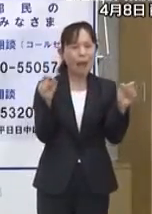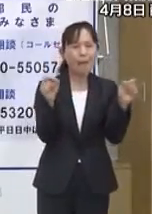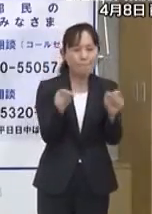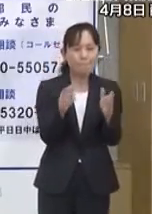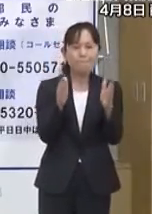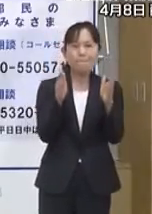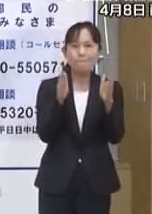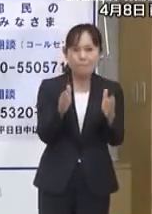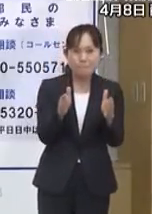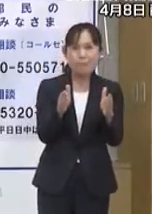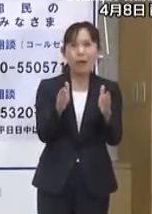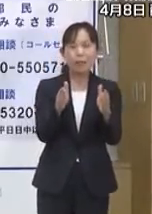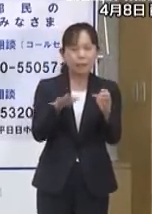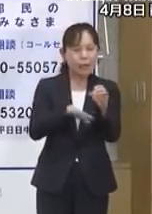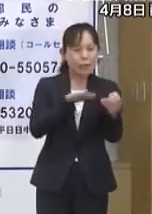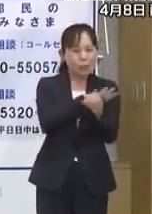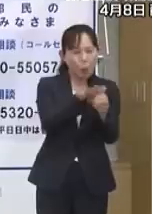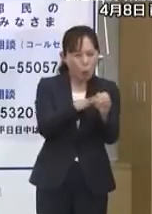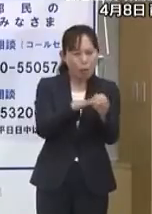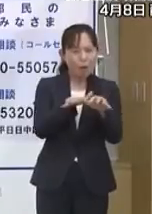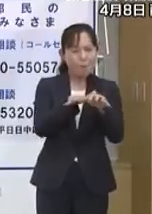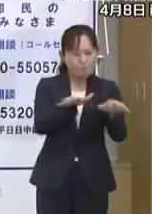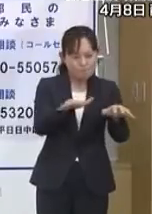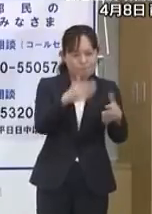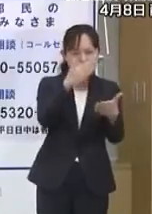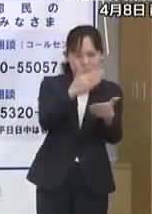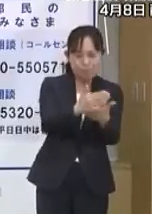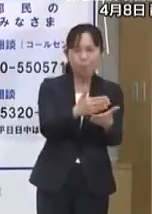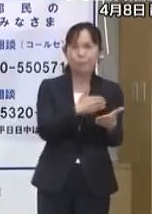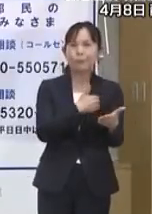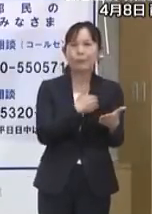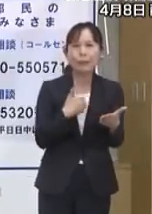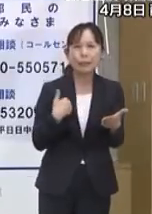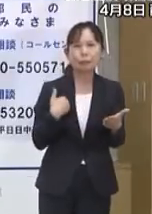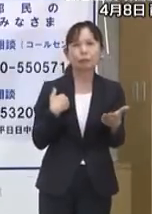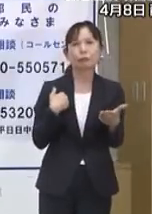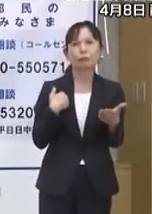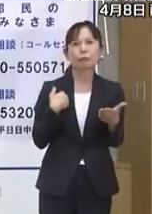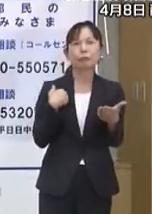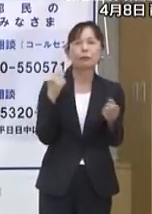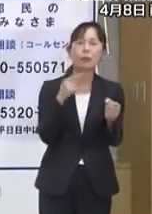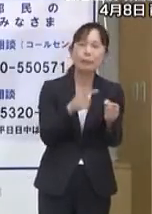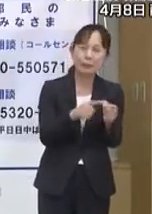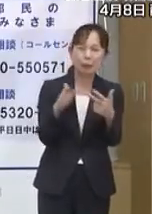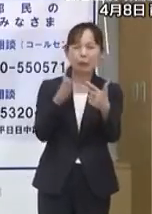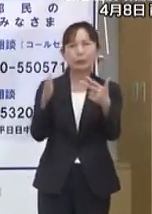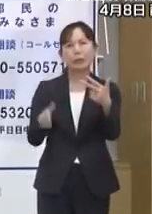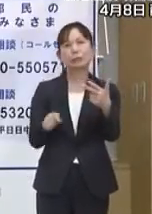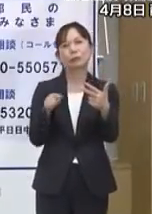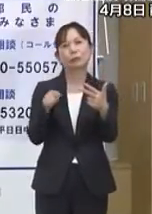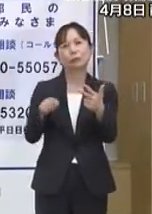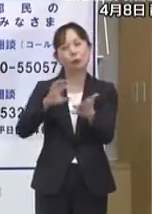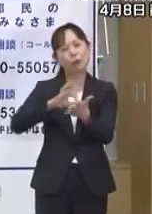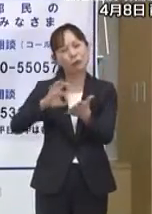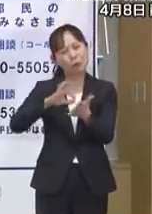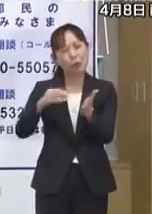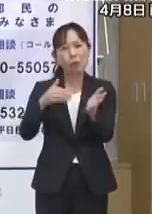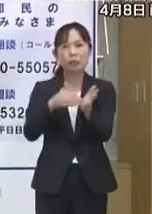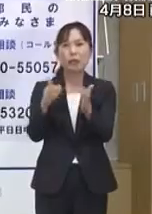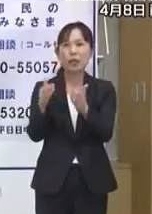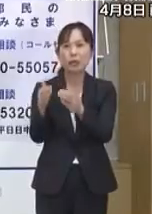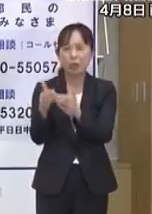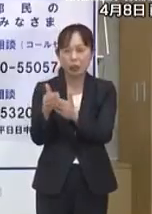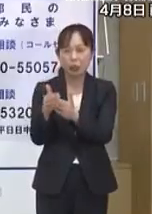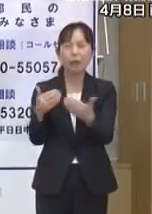の流行をを克服できるとをそのためにも雪の使用制限などの